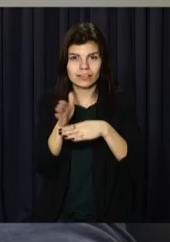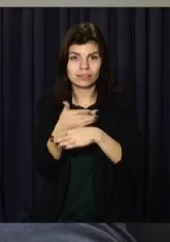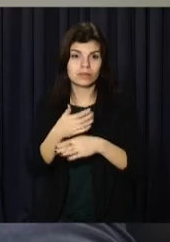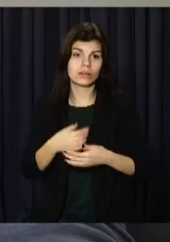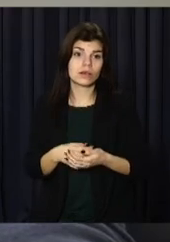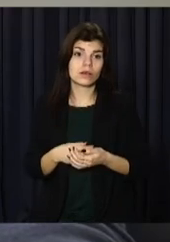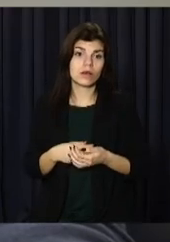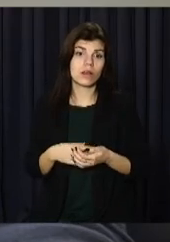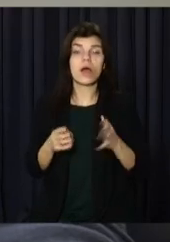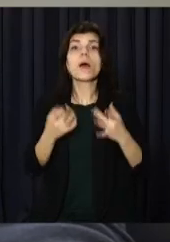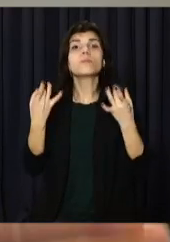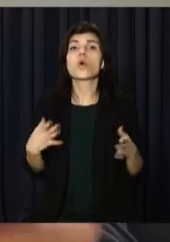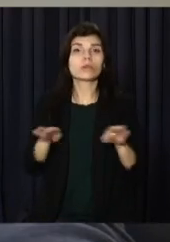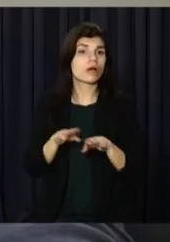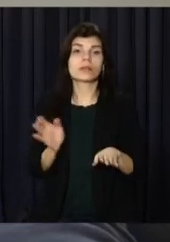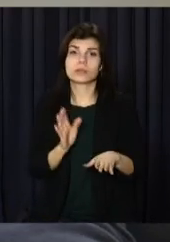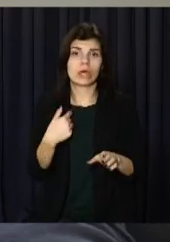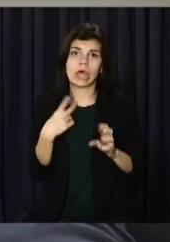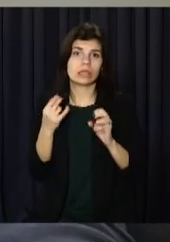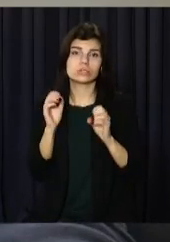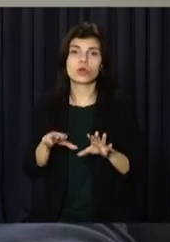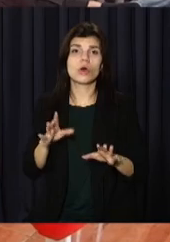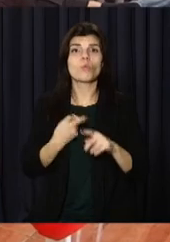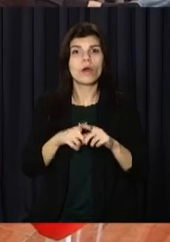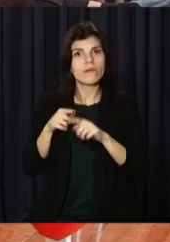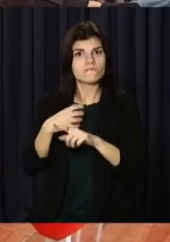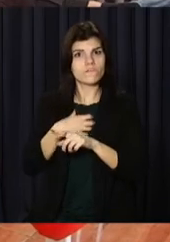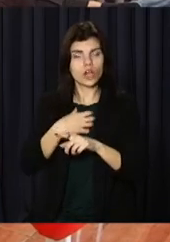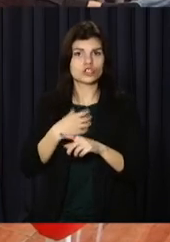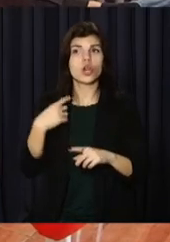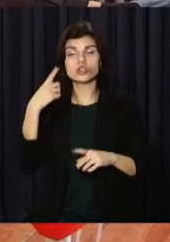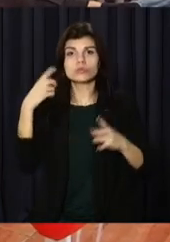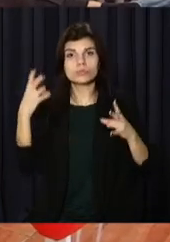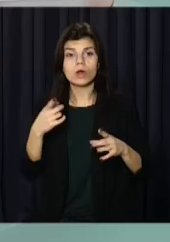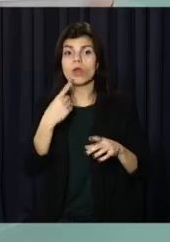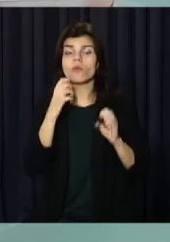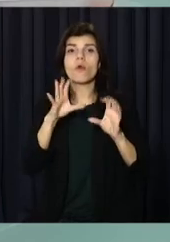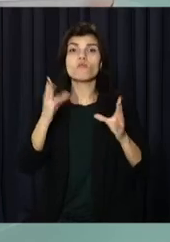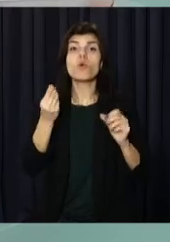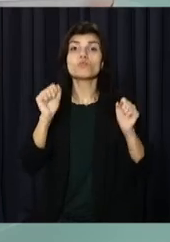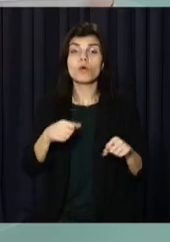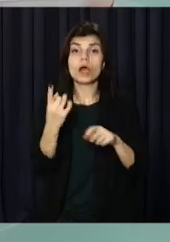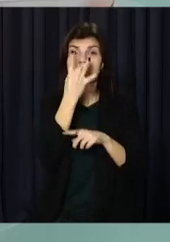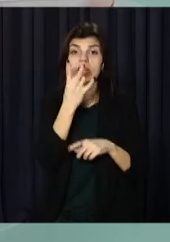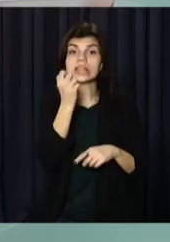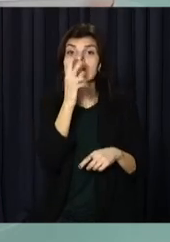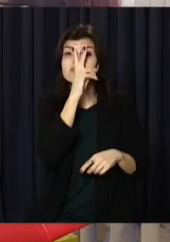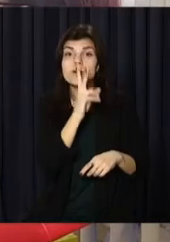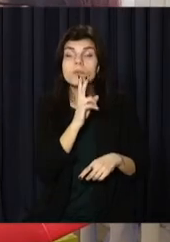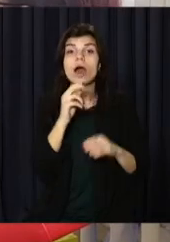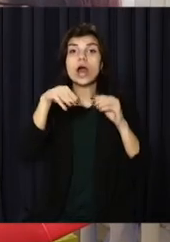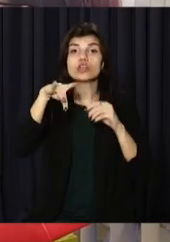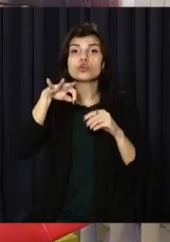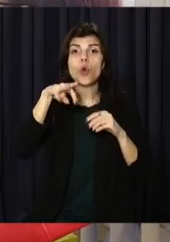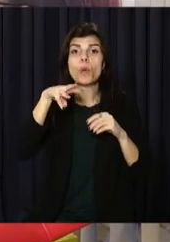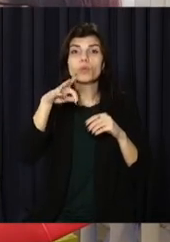А просто так кров я не здаю, ну, тому що от це важливо. Загалом кров можна здавати раз на 2 місяці, а тромбоцити – раз на 15